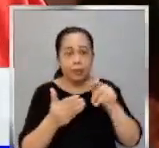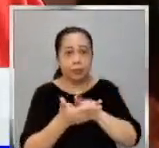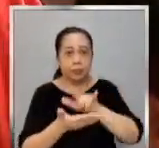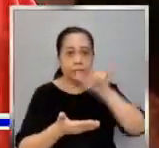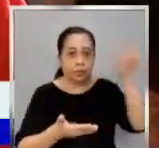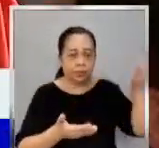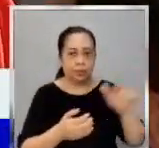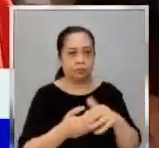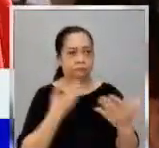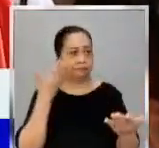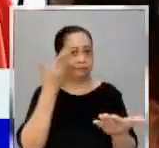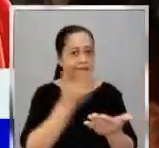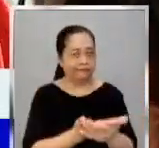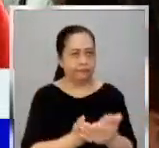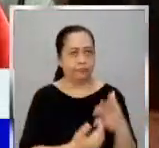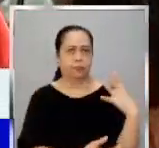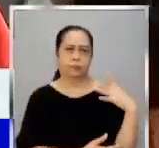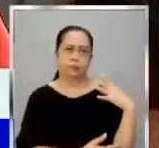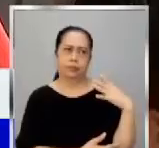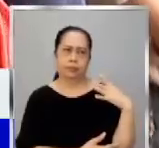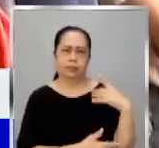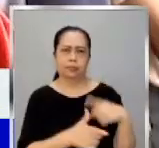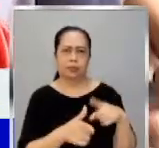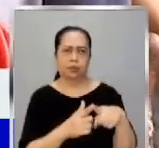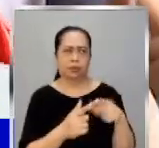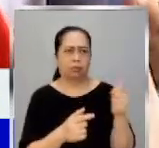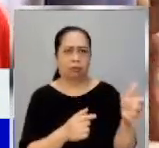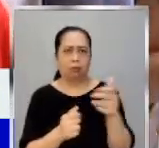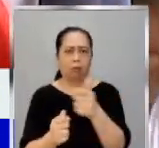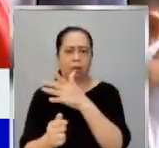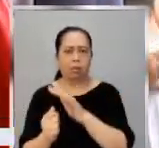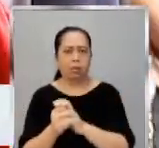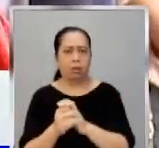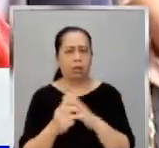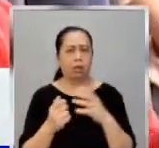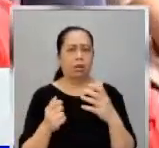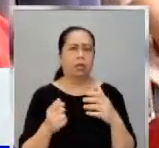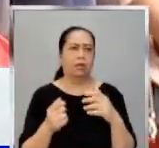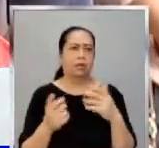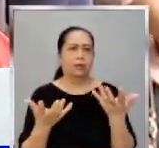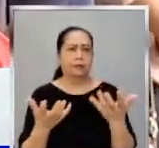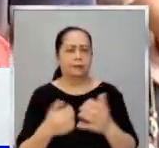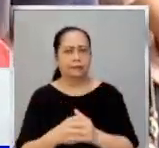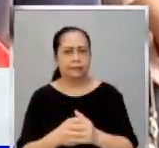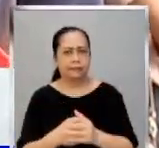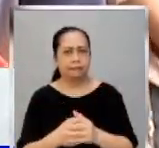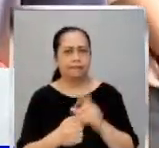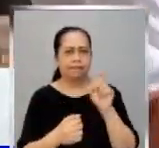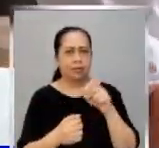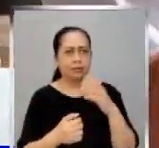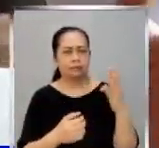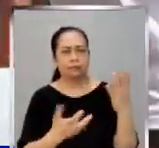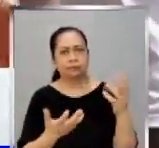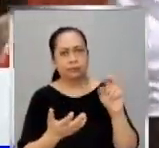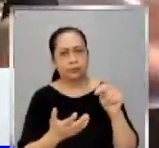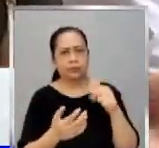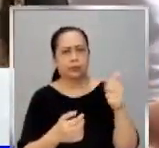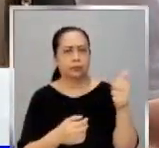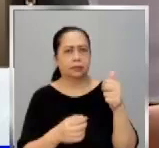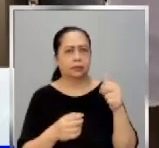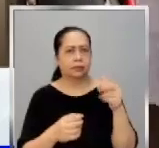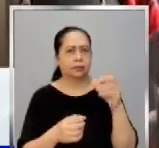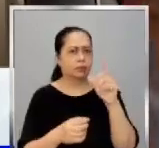Pagdating dyan, nag-wait lang kami, then bala na kami. We need to call back the transport. I need to